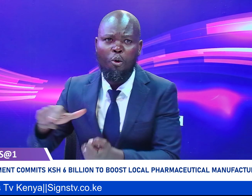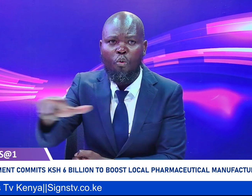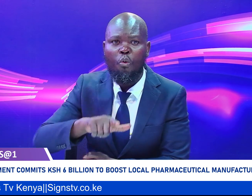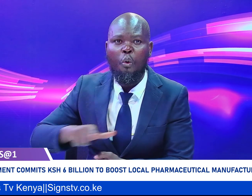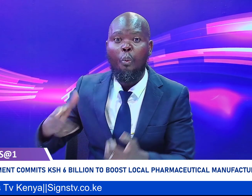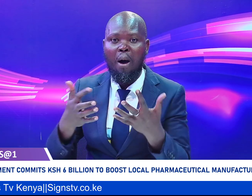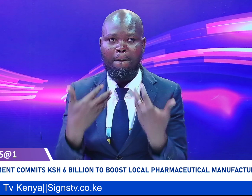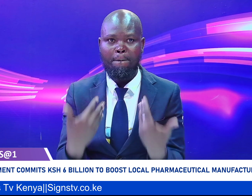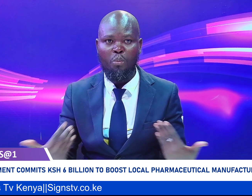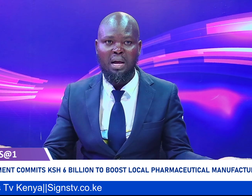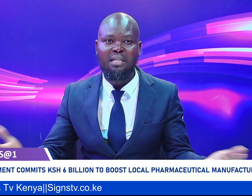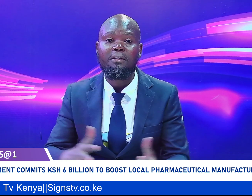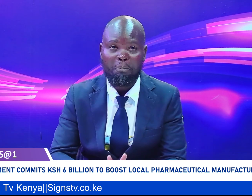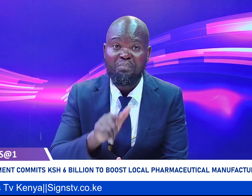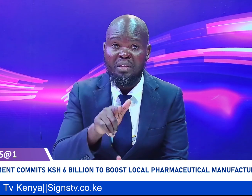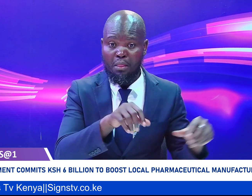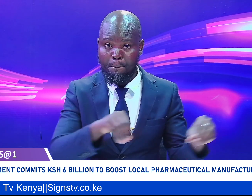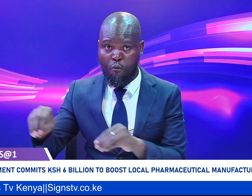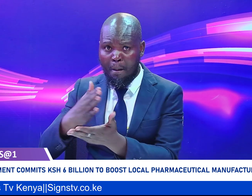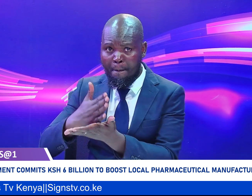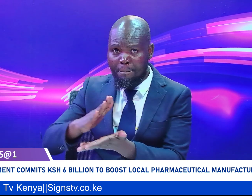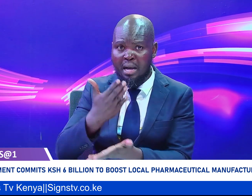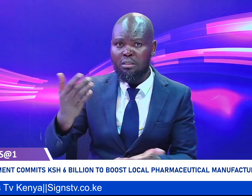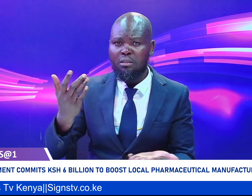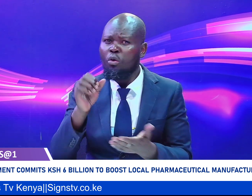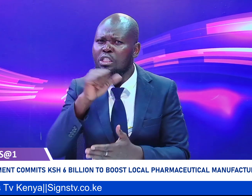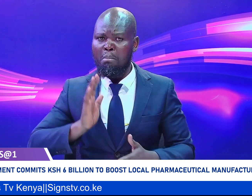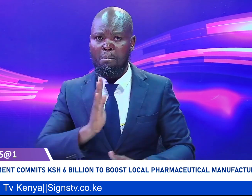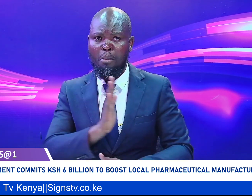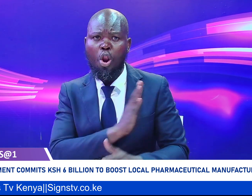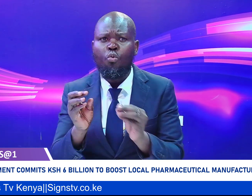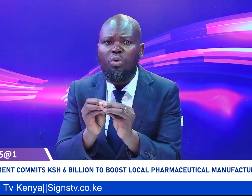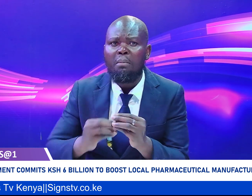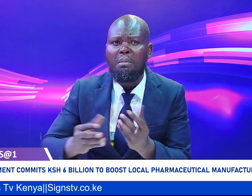Kenya shillings in investment capital to support local manufacturers.